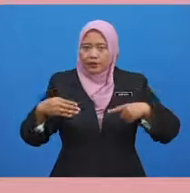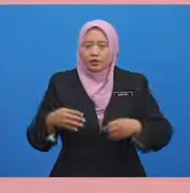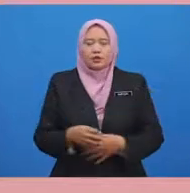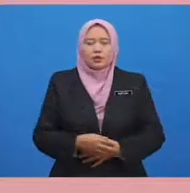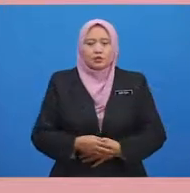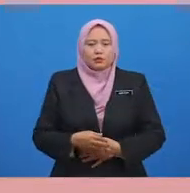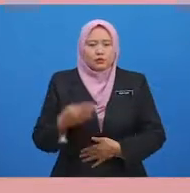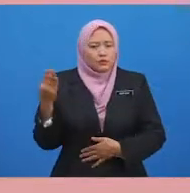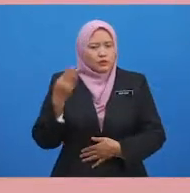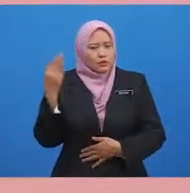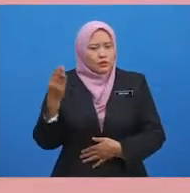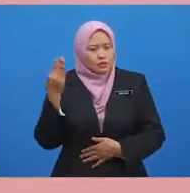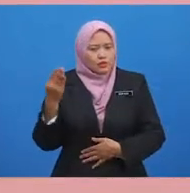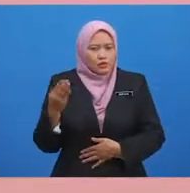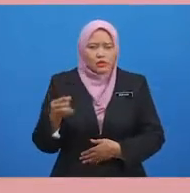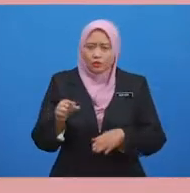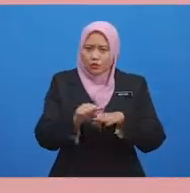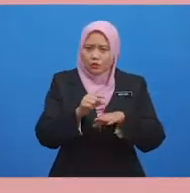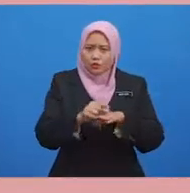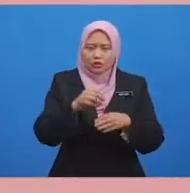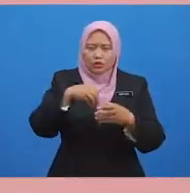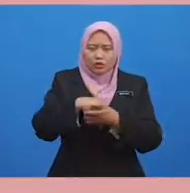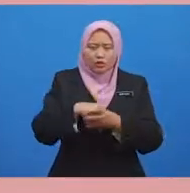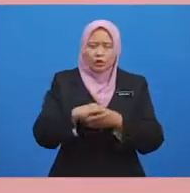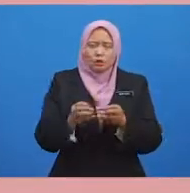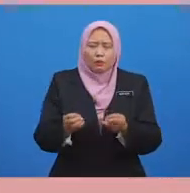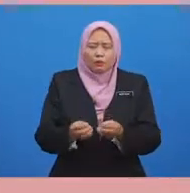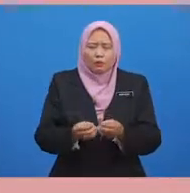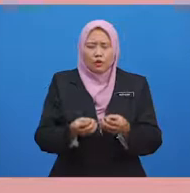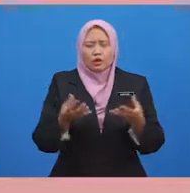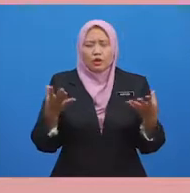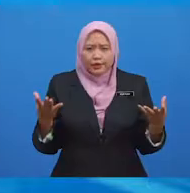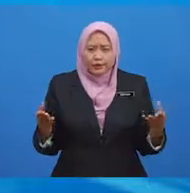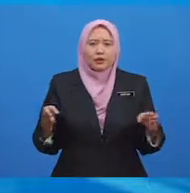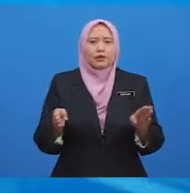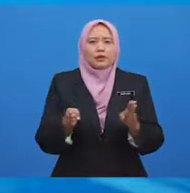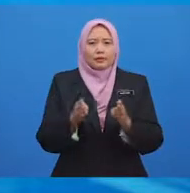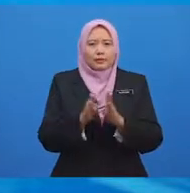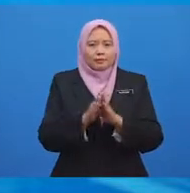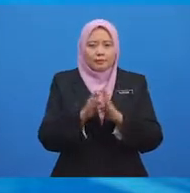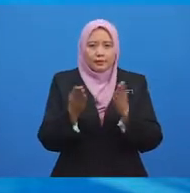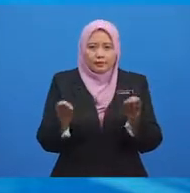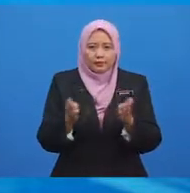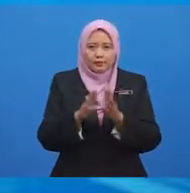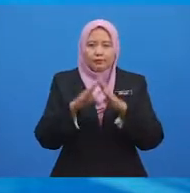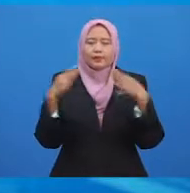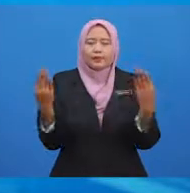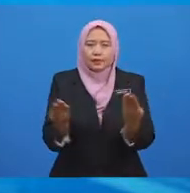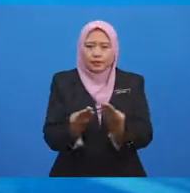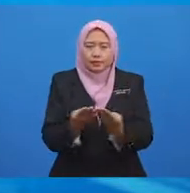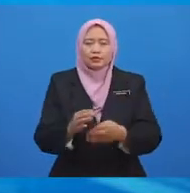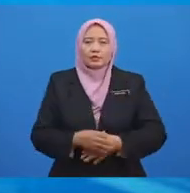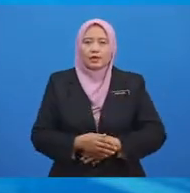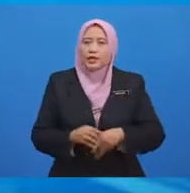secara meluas dalam pelbagai bidang. Betul kan? Namun demikian,